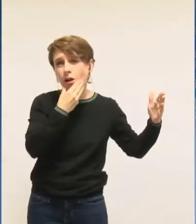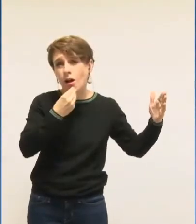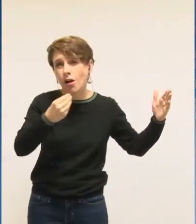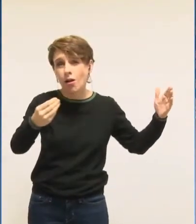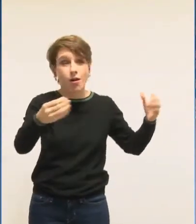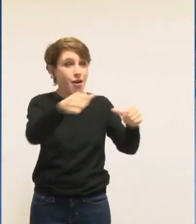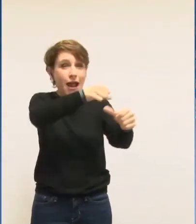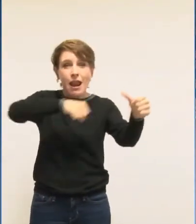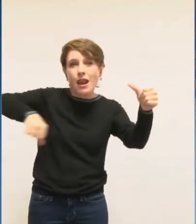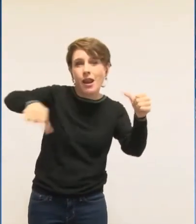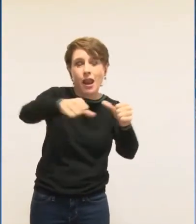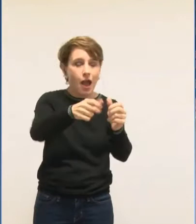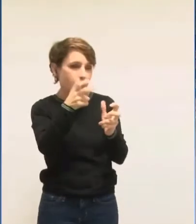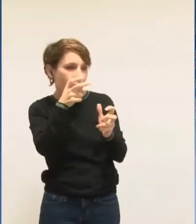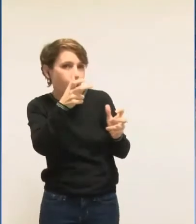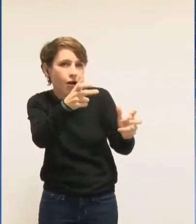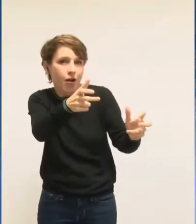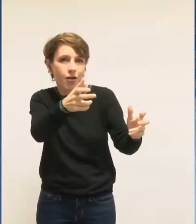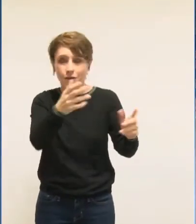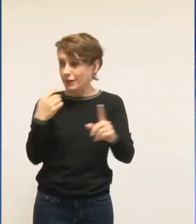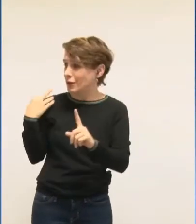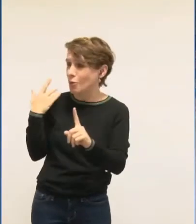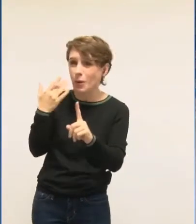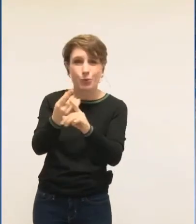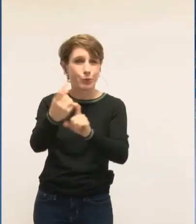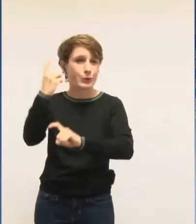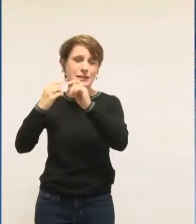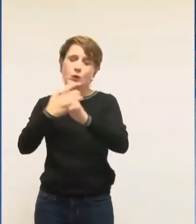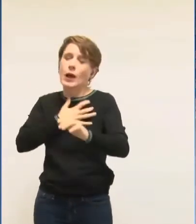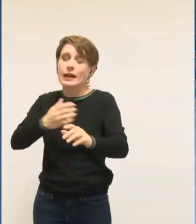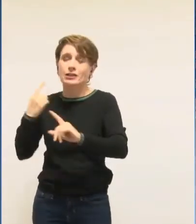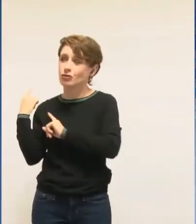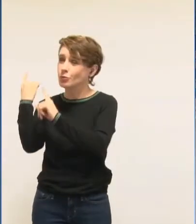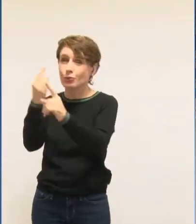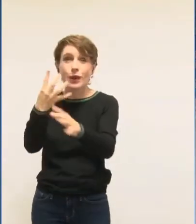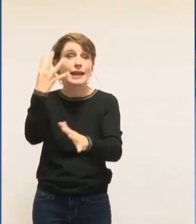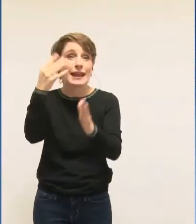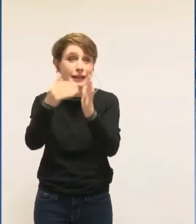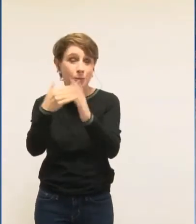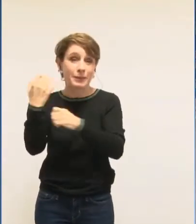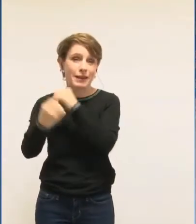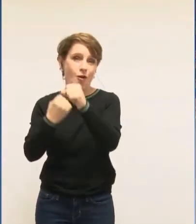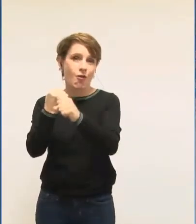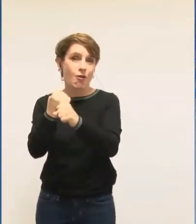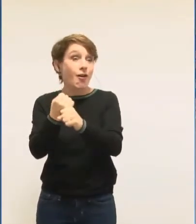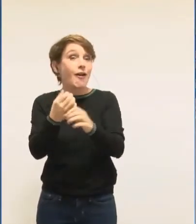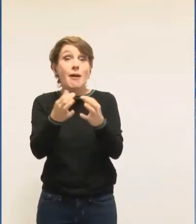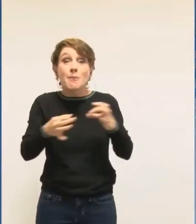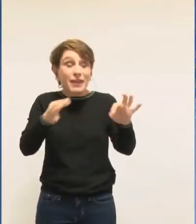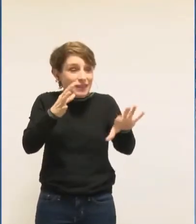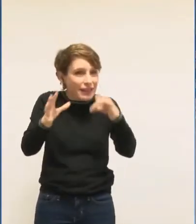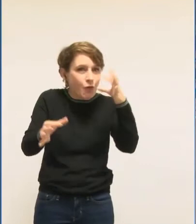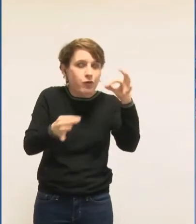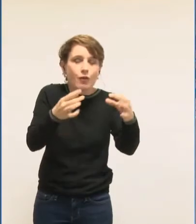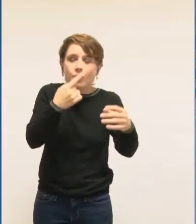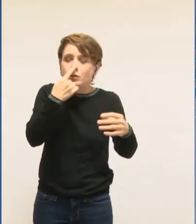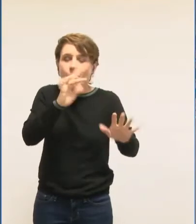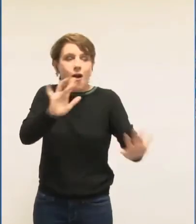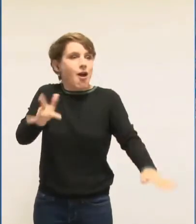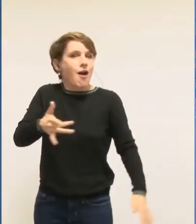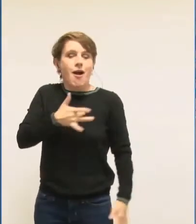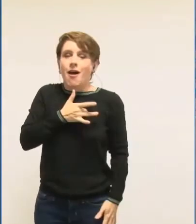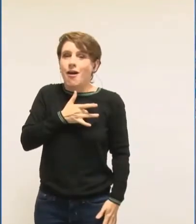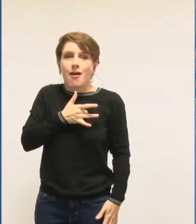son lac et ses plus de 4000 ans d'histoire à ciel ouvert. On ne peut que tomber amoureux de ce pays dont la nature y est